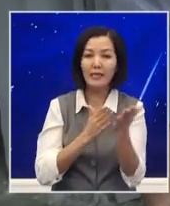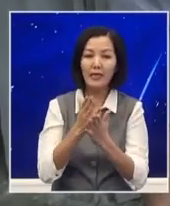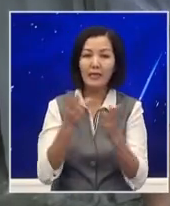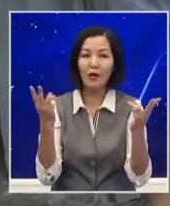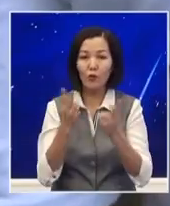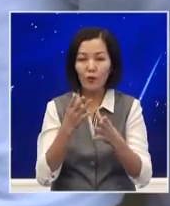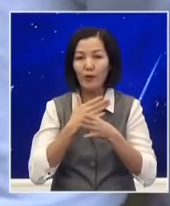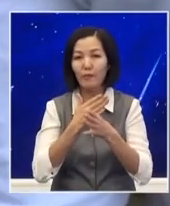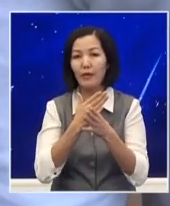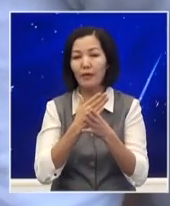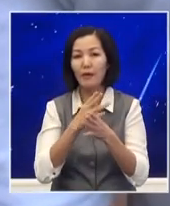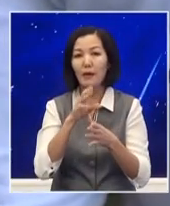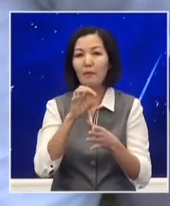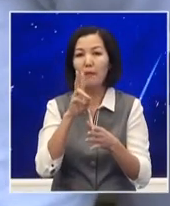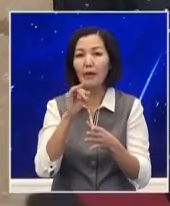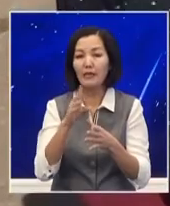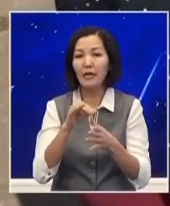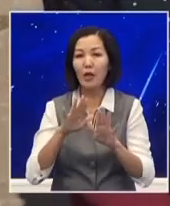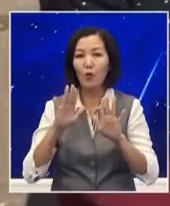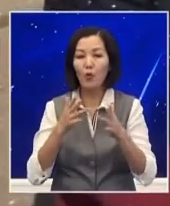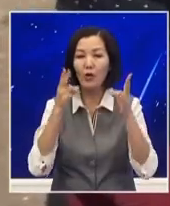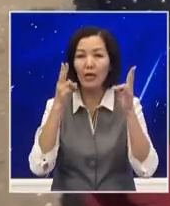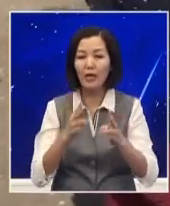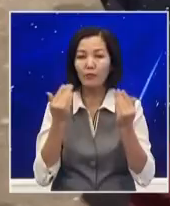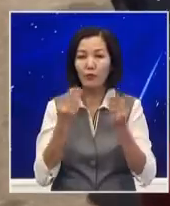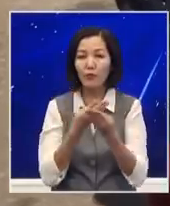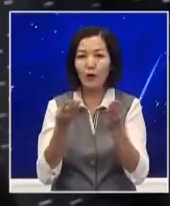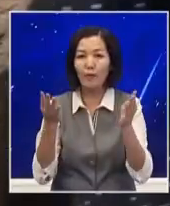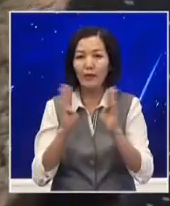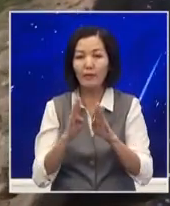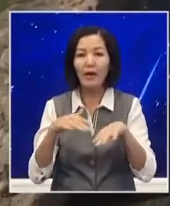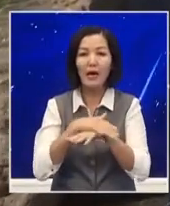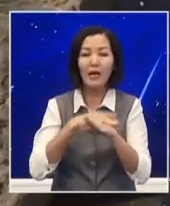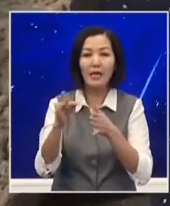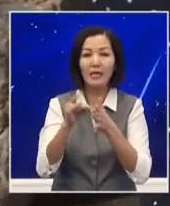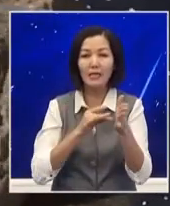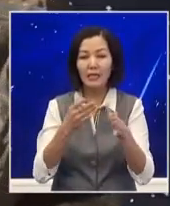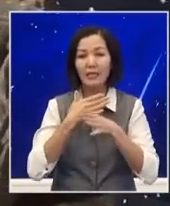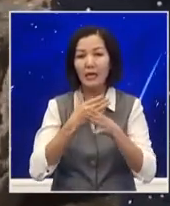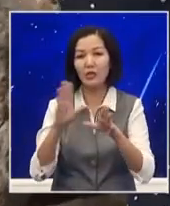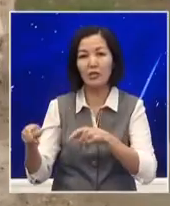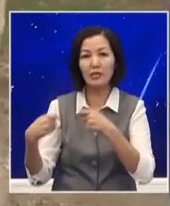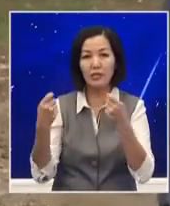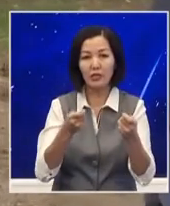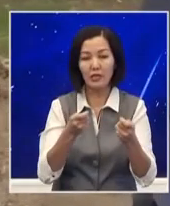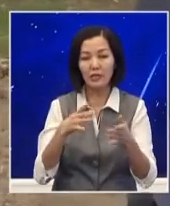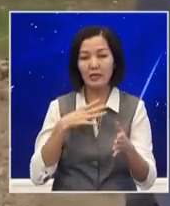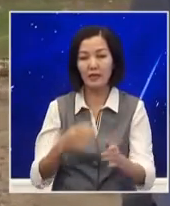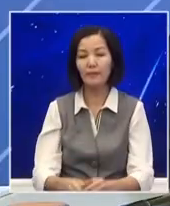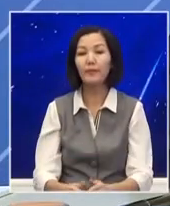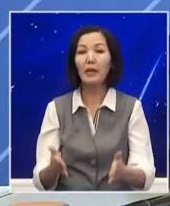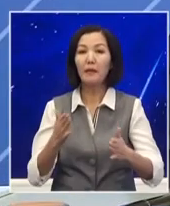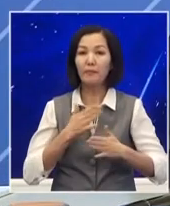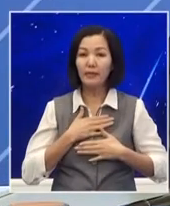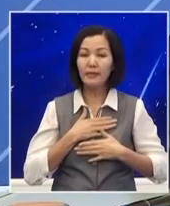созды, мақтарал оқиғасы мен бүгінге дейін өзекті пандемияда халыққа дер кезінде қажеттісін жеткізді. Біз